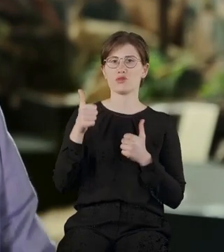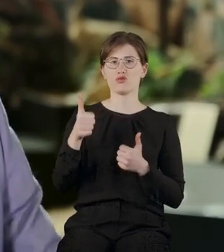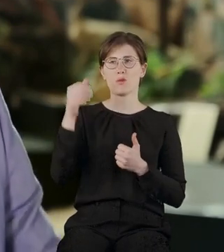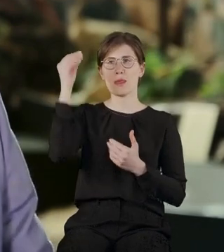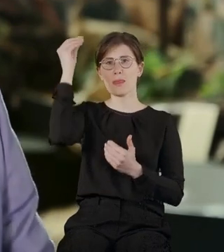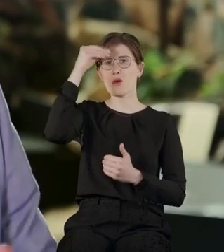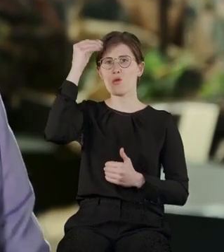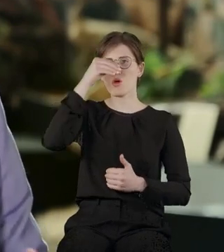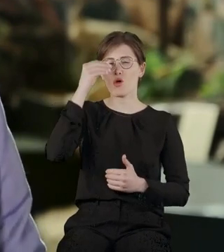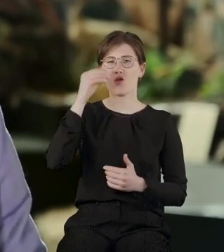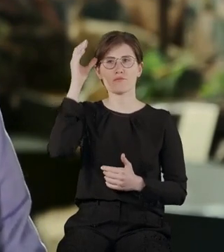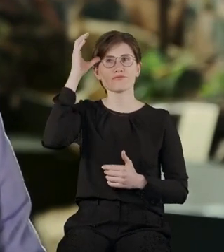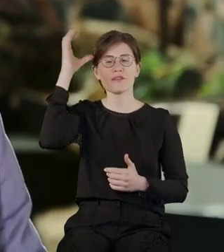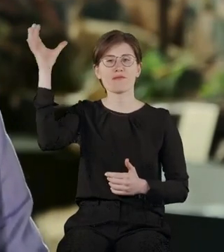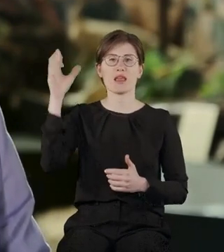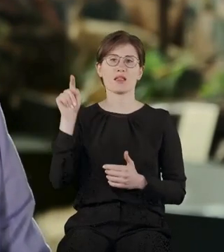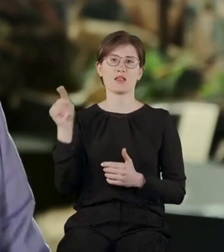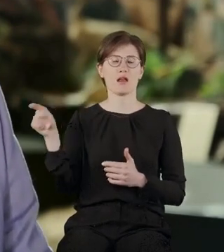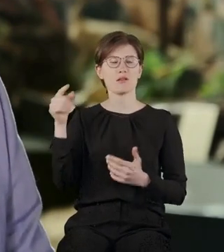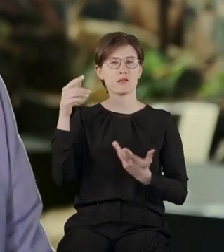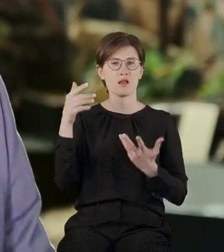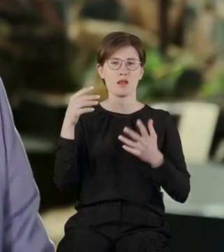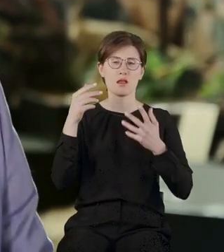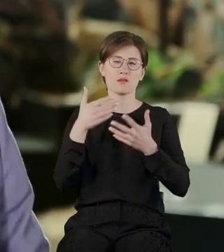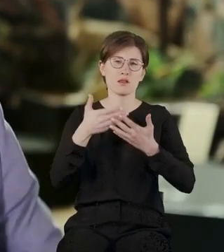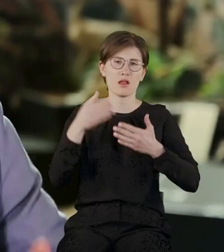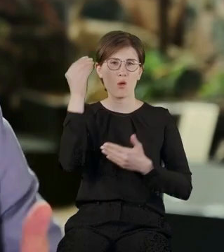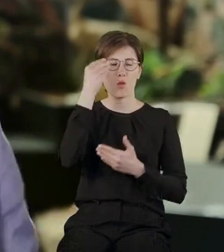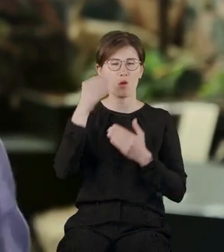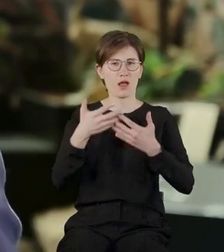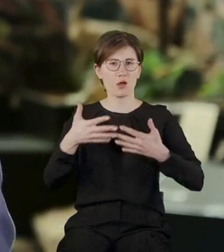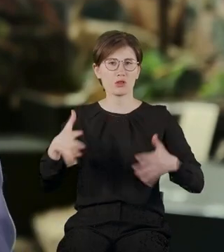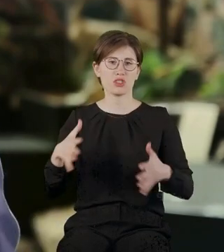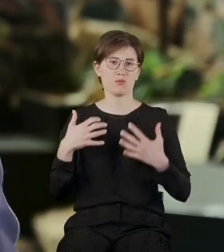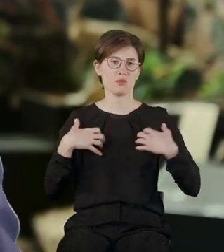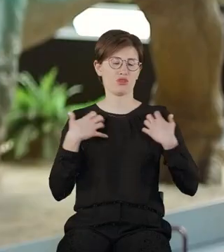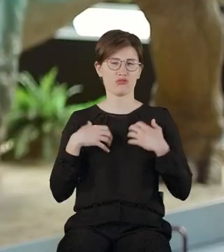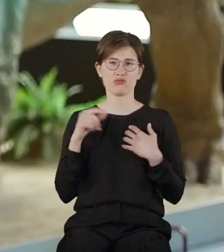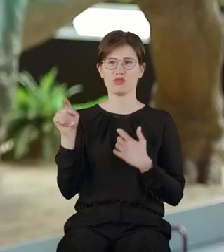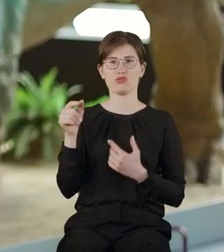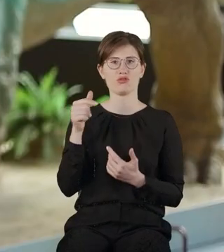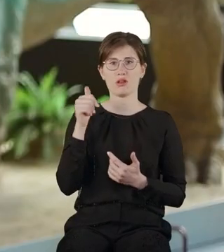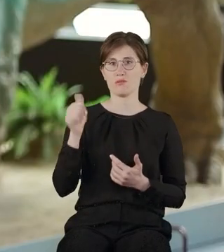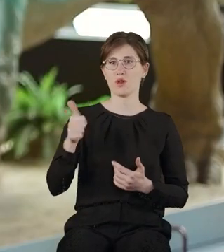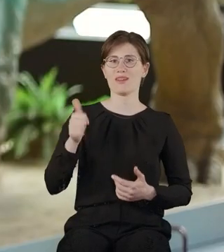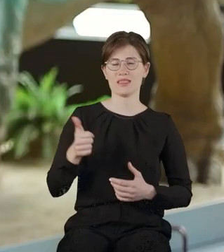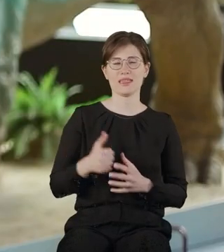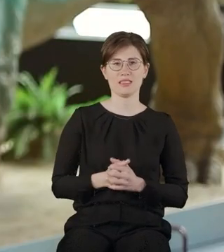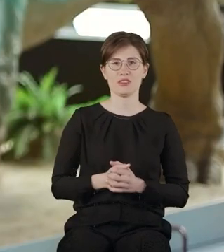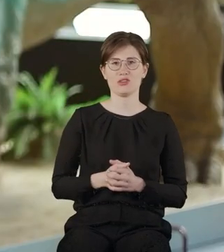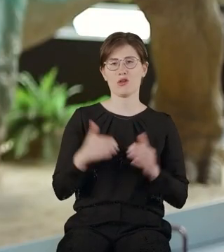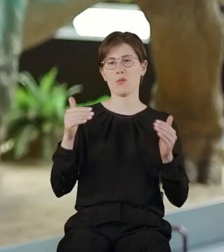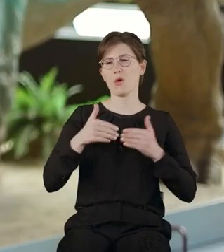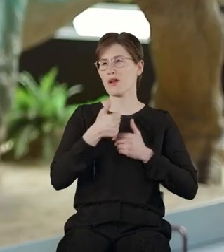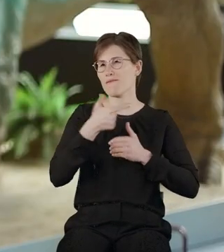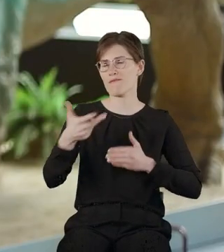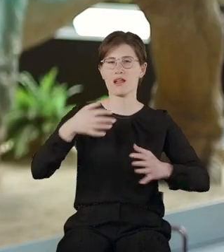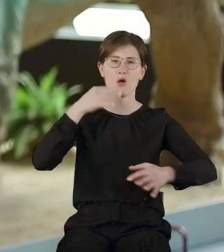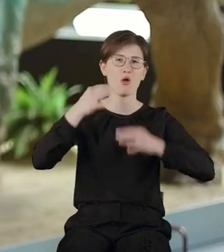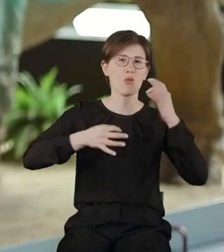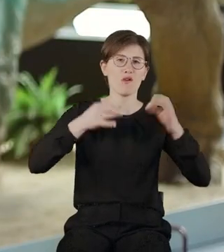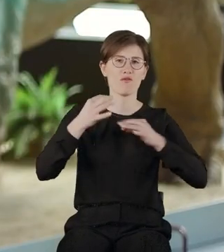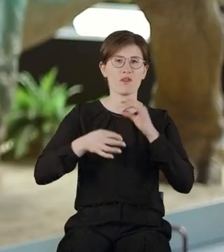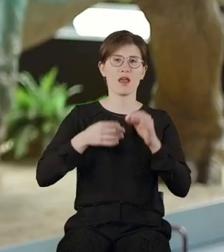naukowcy z zakresu nauk o Ziemi, z zakresu nauk przyrodniczych. Mógłbym powiedzieć, o wielu bardzo istotnych